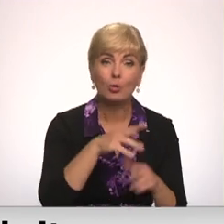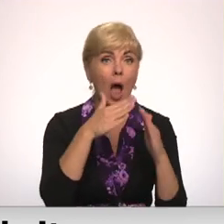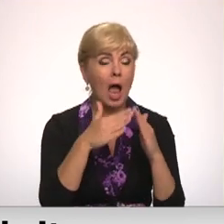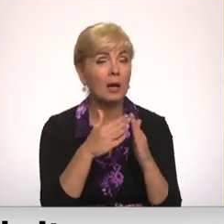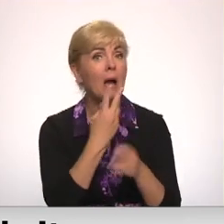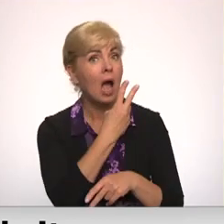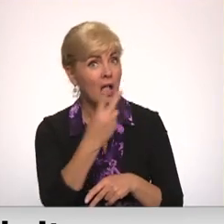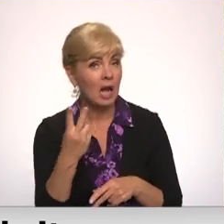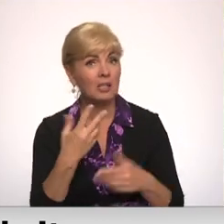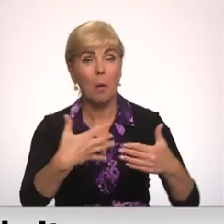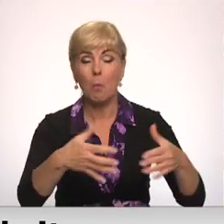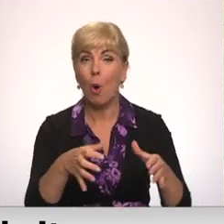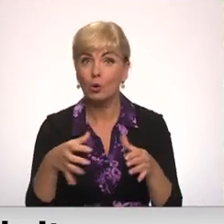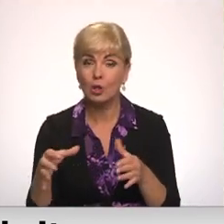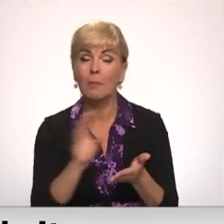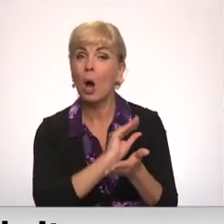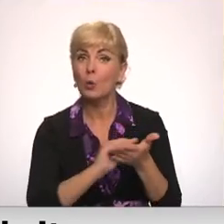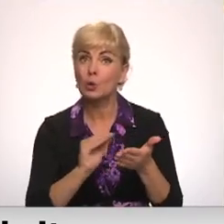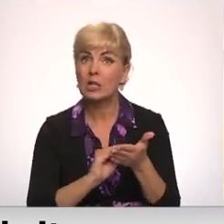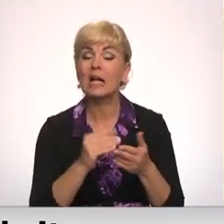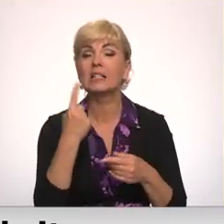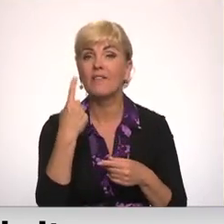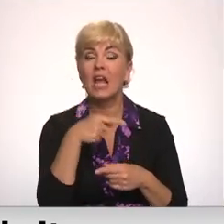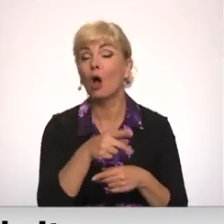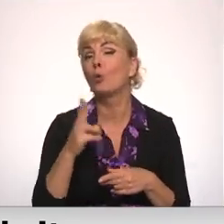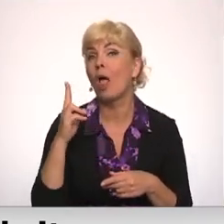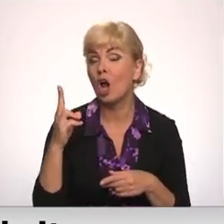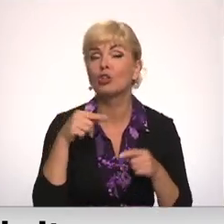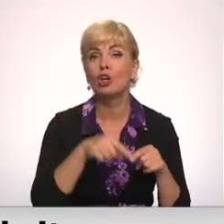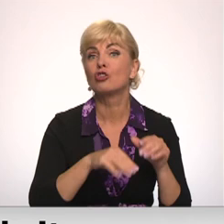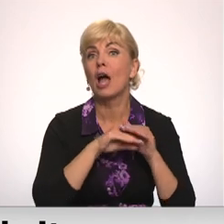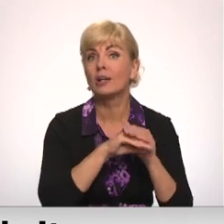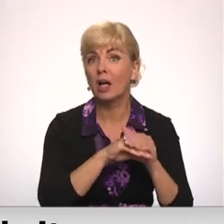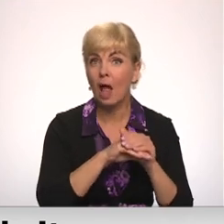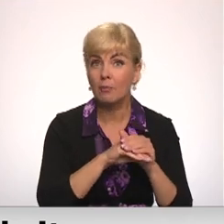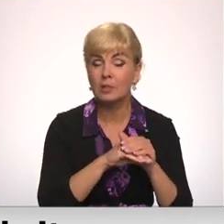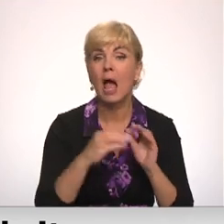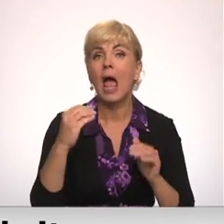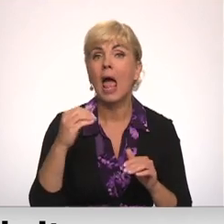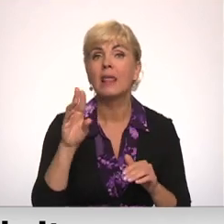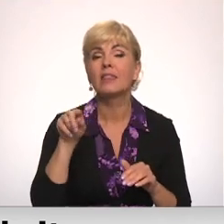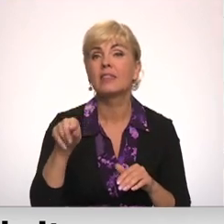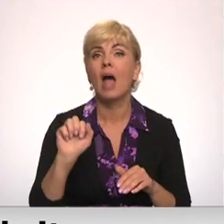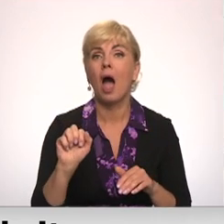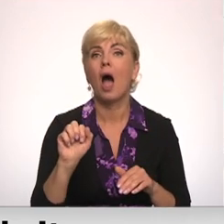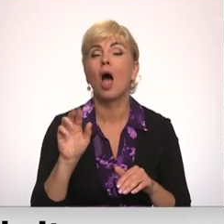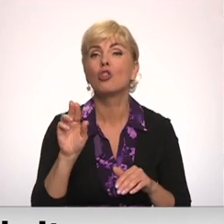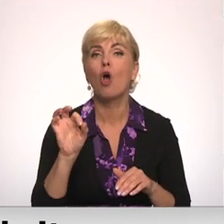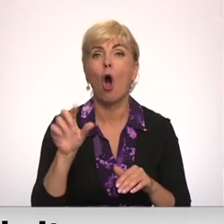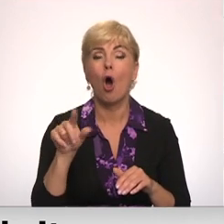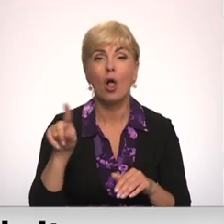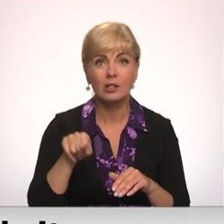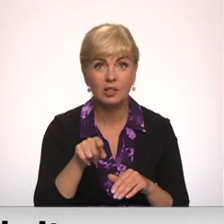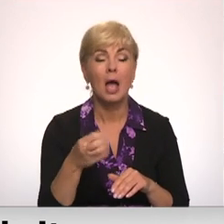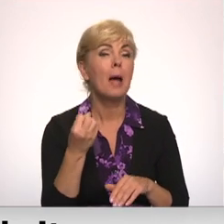uz vairākām mucām. Uzraksts uz vienas no tām liecina, ka šeit glabājies etanols. Pavisam šeit